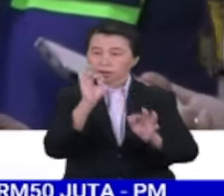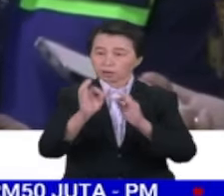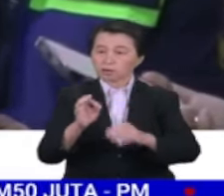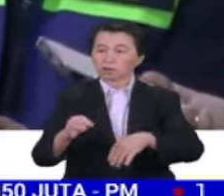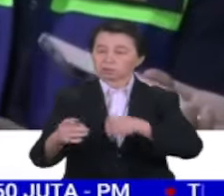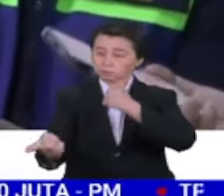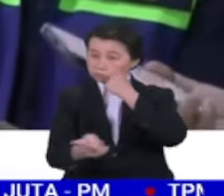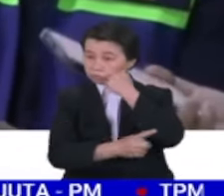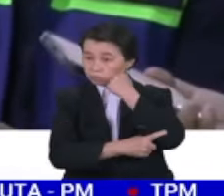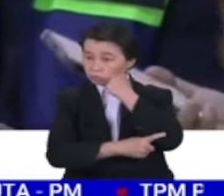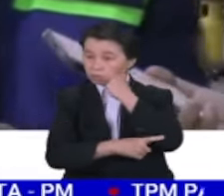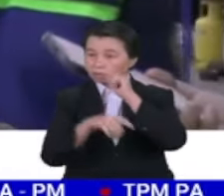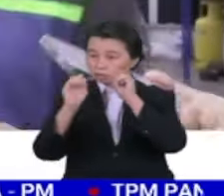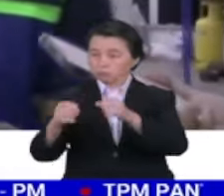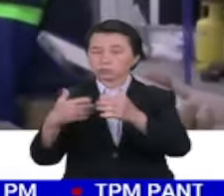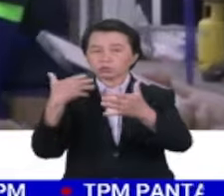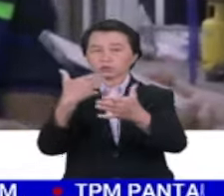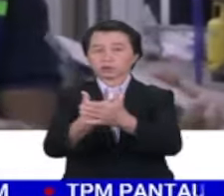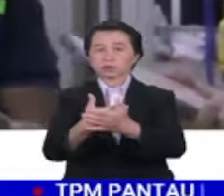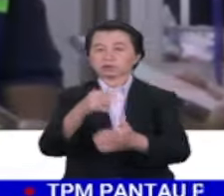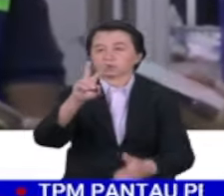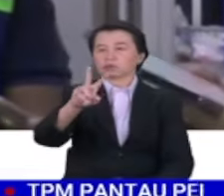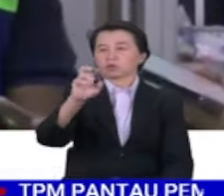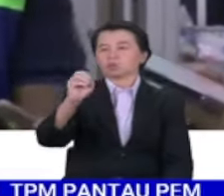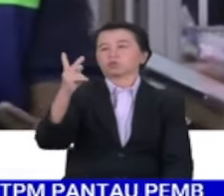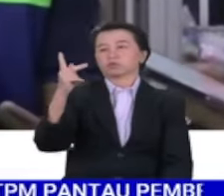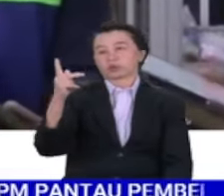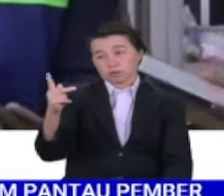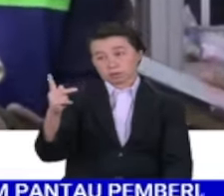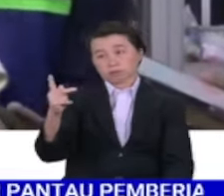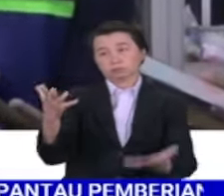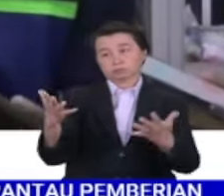kompon akan boleh capai kepada 20.000